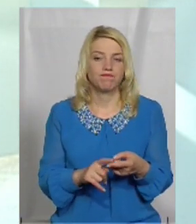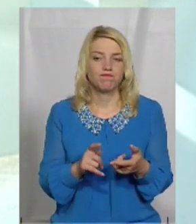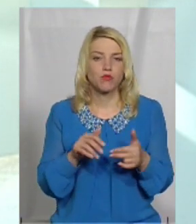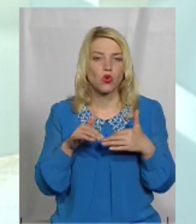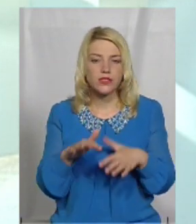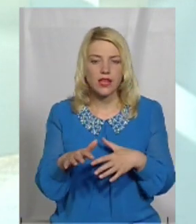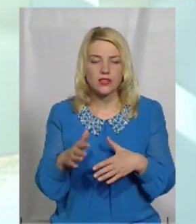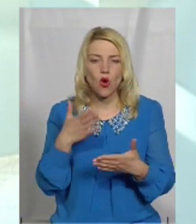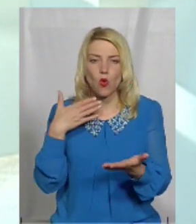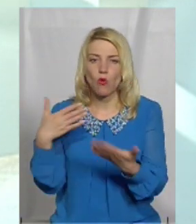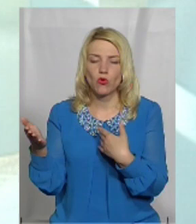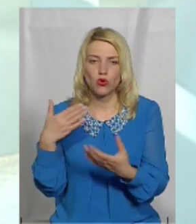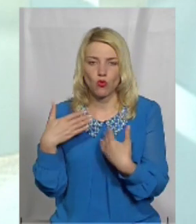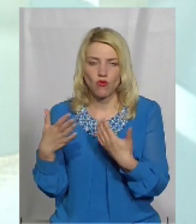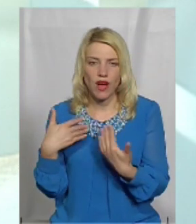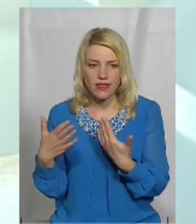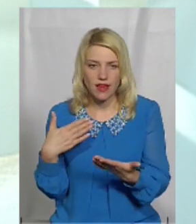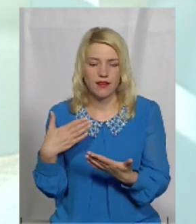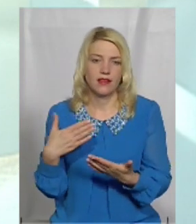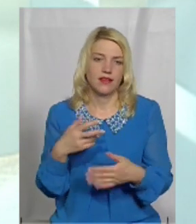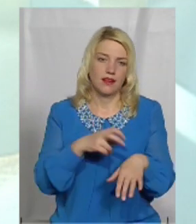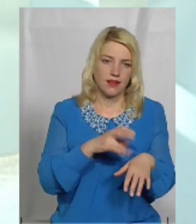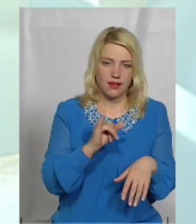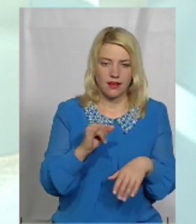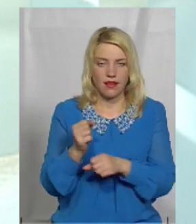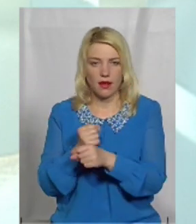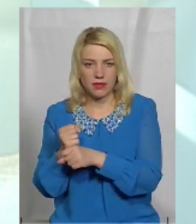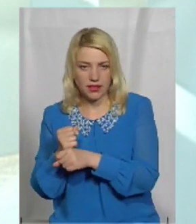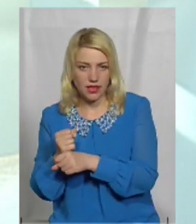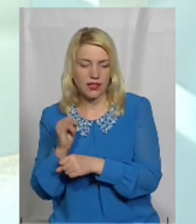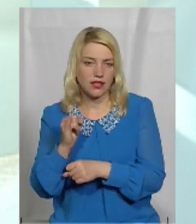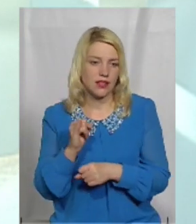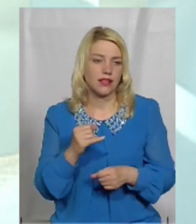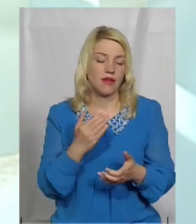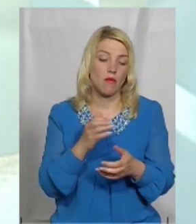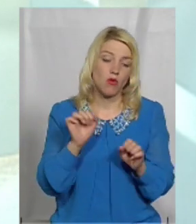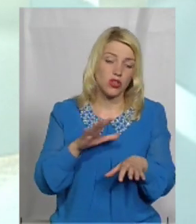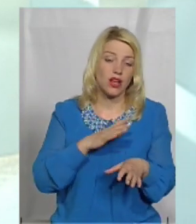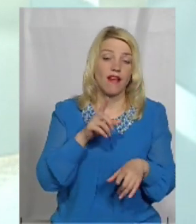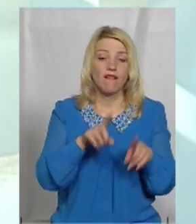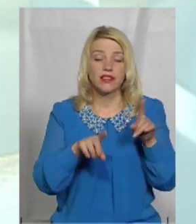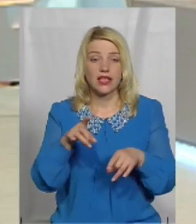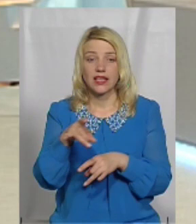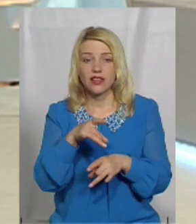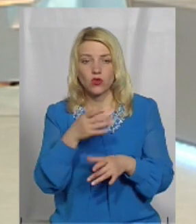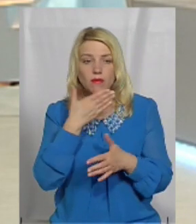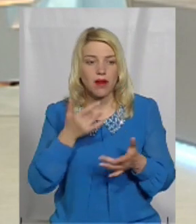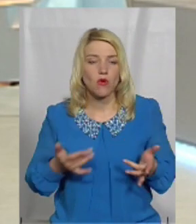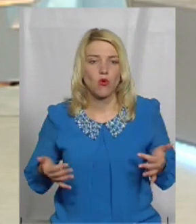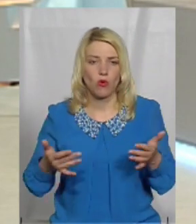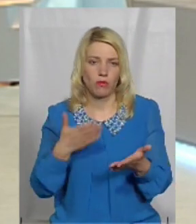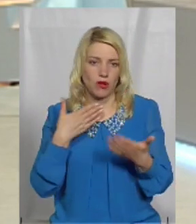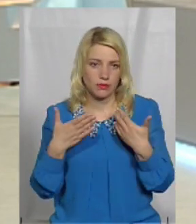комунікування, налаштування, і може в той період зараз ще так в районах деяких не охоплено от саме цим